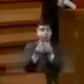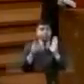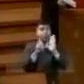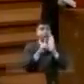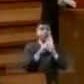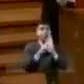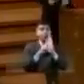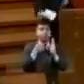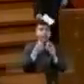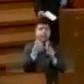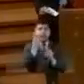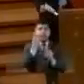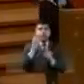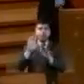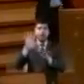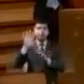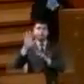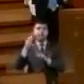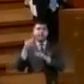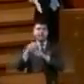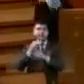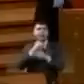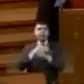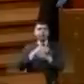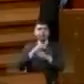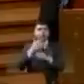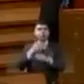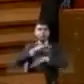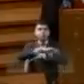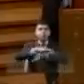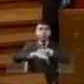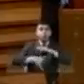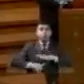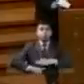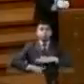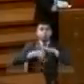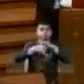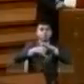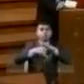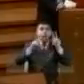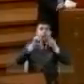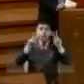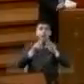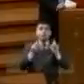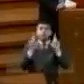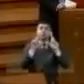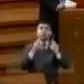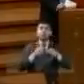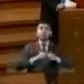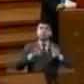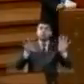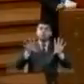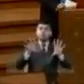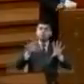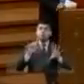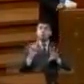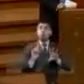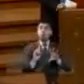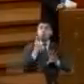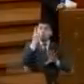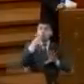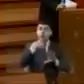دار في 2005 أنا شنو كيقول؟ أن الهاكا هي التي تراقب احترام دفتر التحملات. هذا ماشي أول مرة كنلجأ